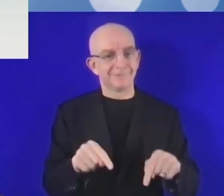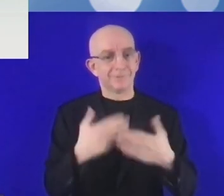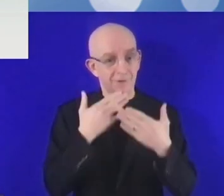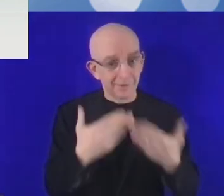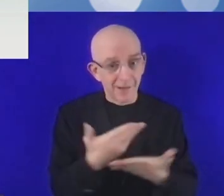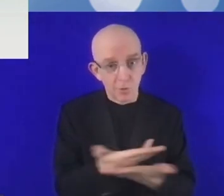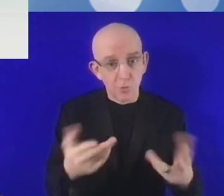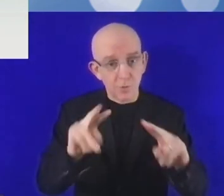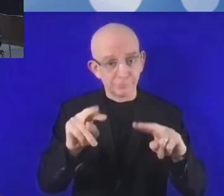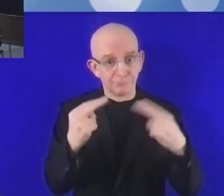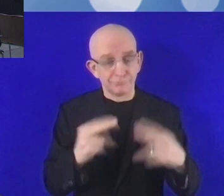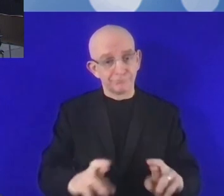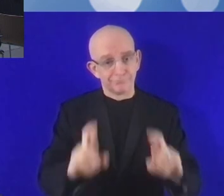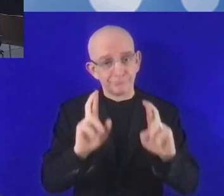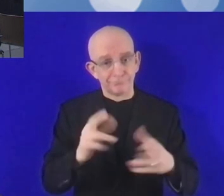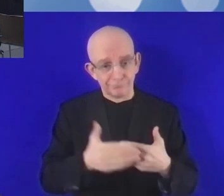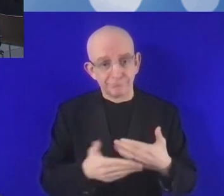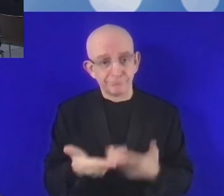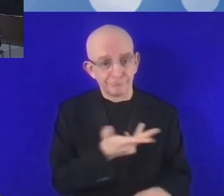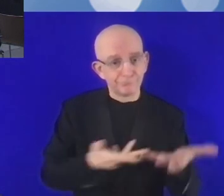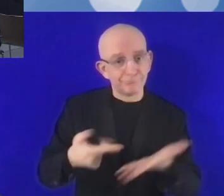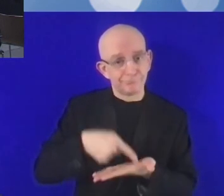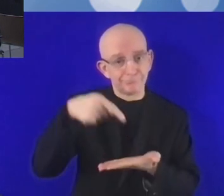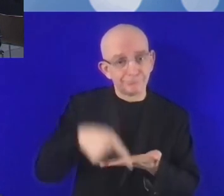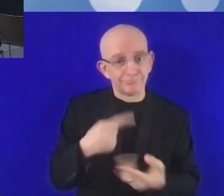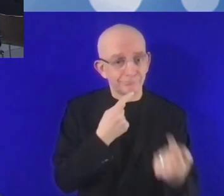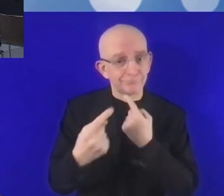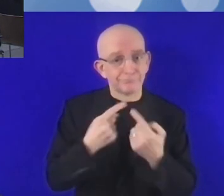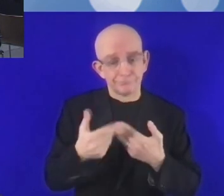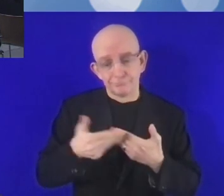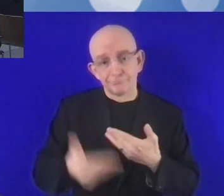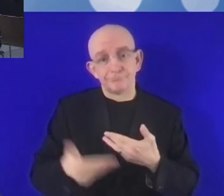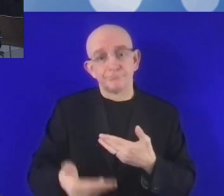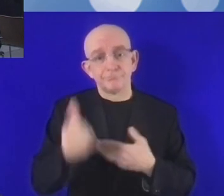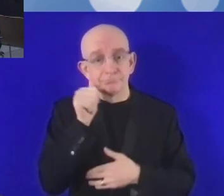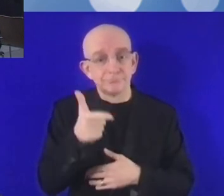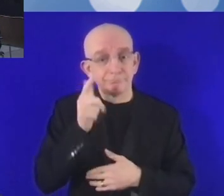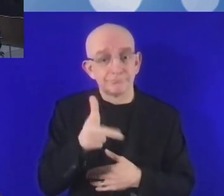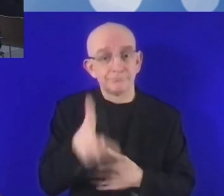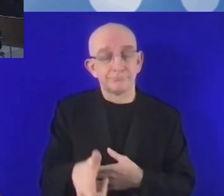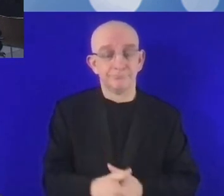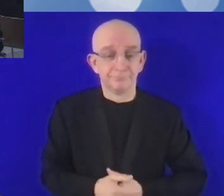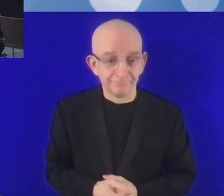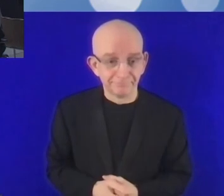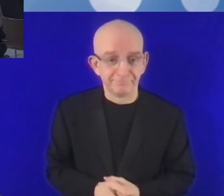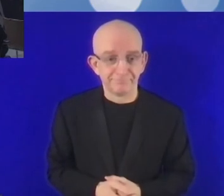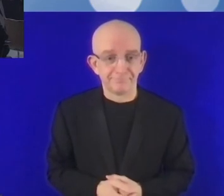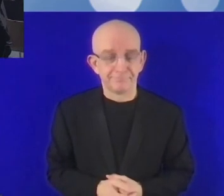合，所以这是非常重要的事情，而且我希望在这次论坛大家会记得这一点。谢谢大